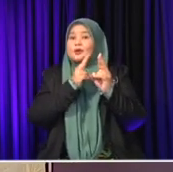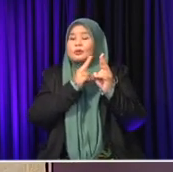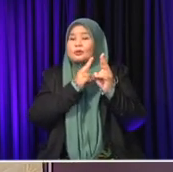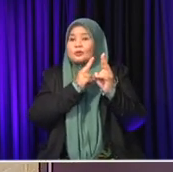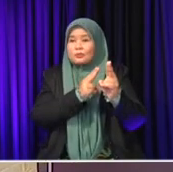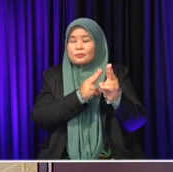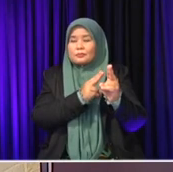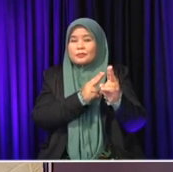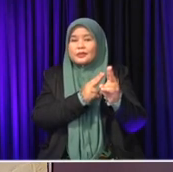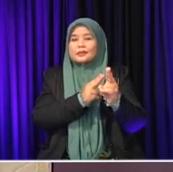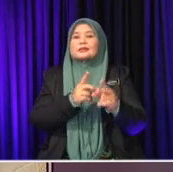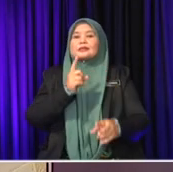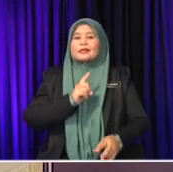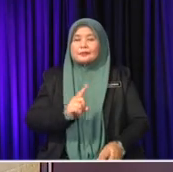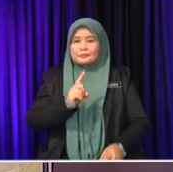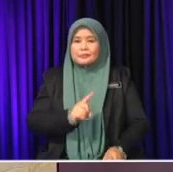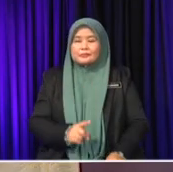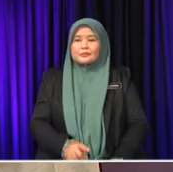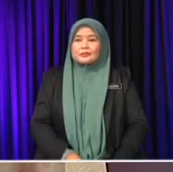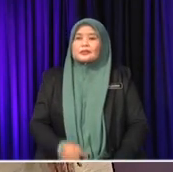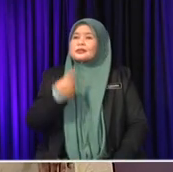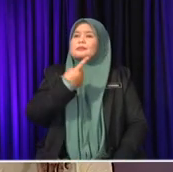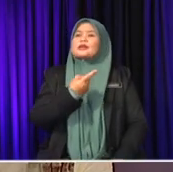sebagai umat Islam